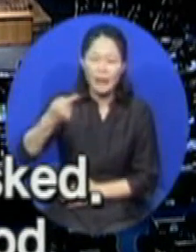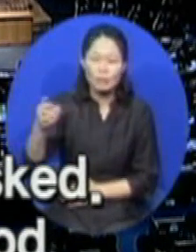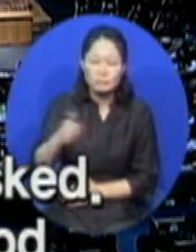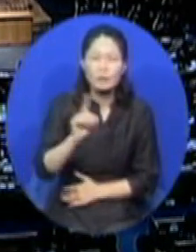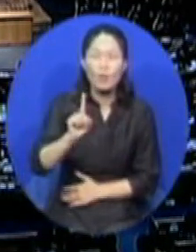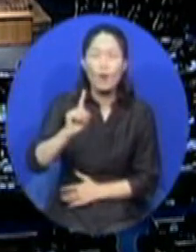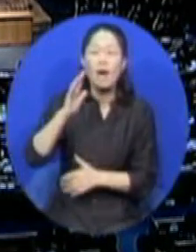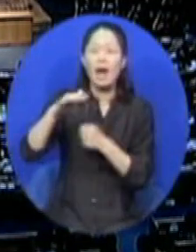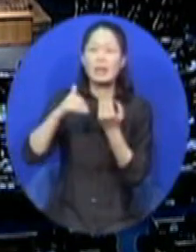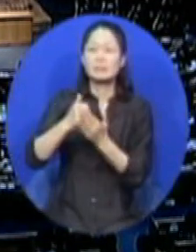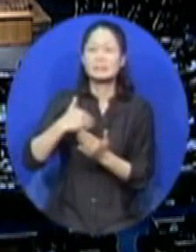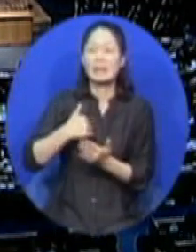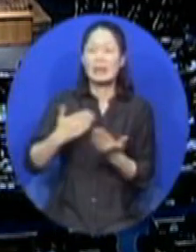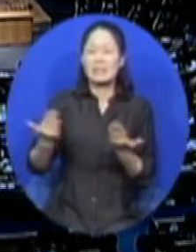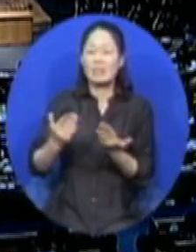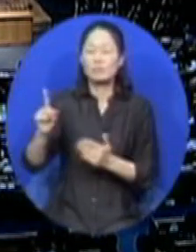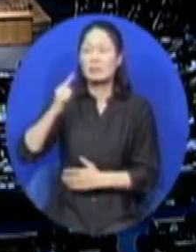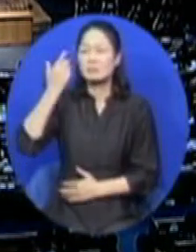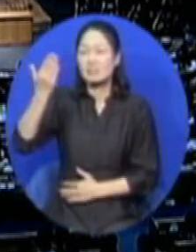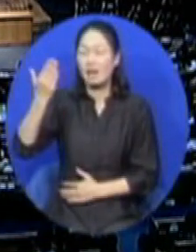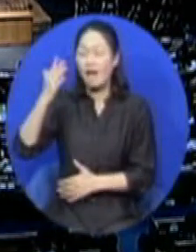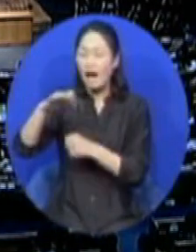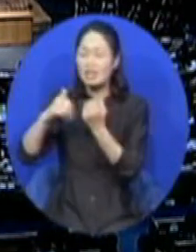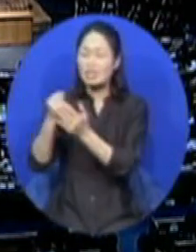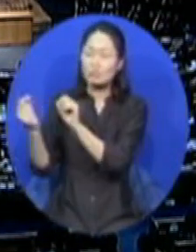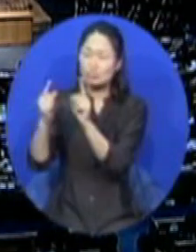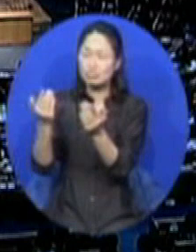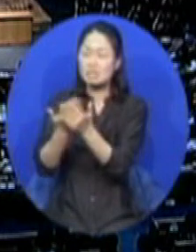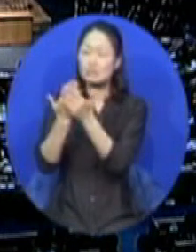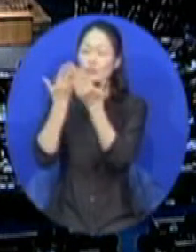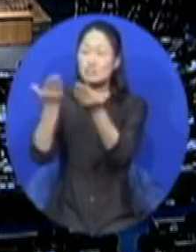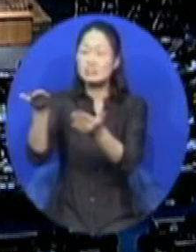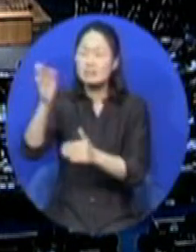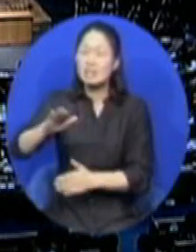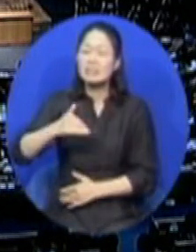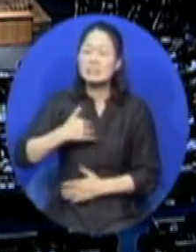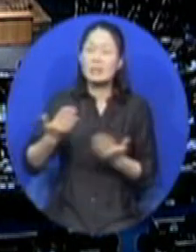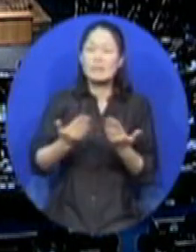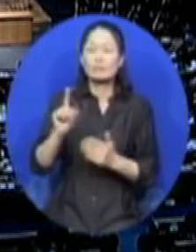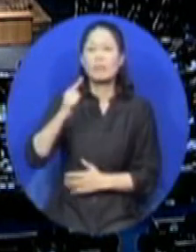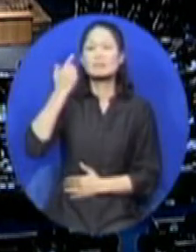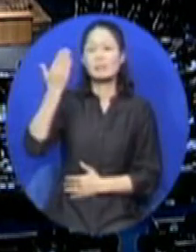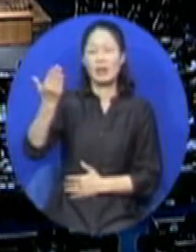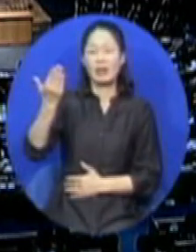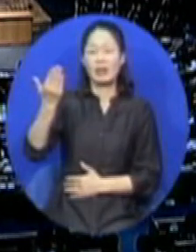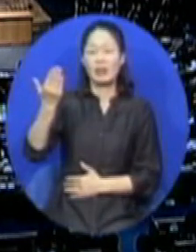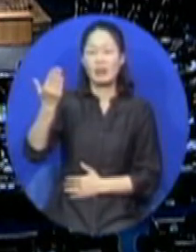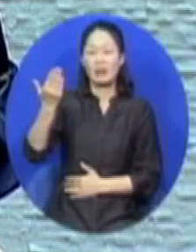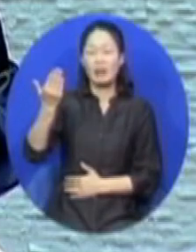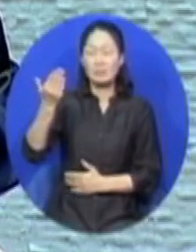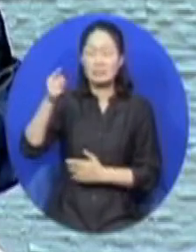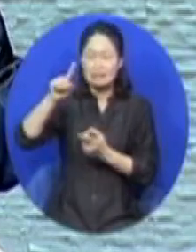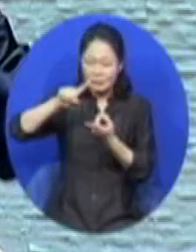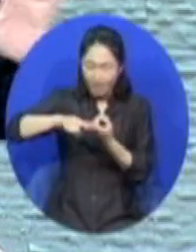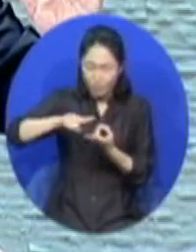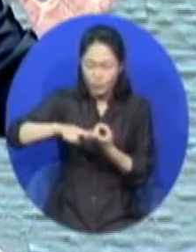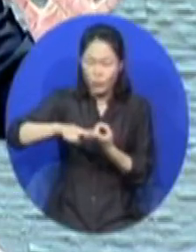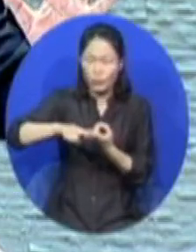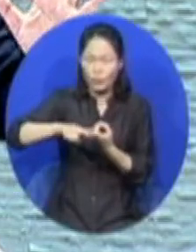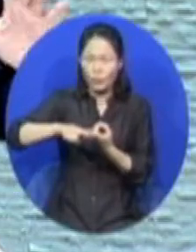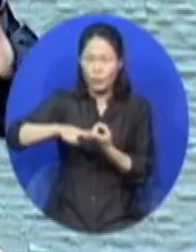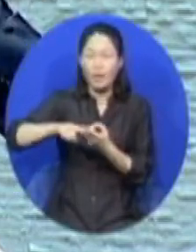그의 붕 시키려고 하시는데 도대체 나는 뭐 하는 거예요 나면 뭐 하면 되지요 그리고 그대로